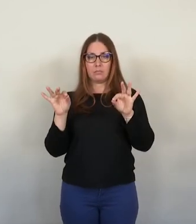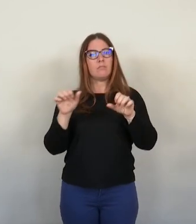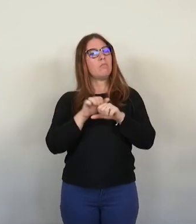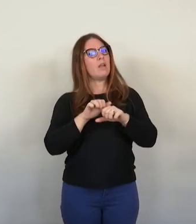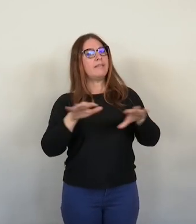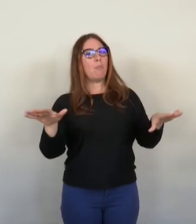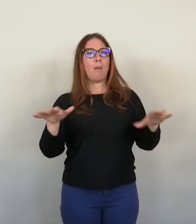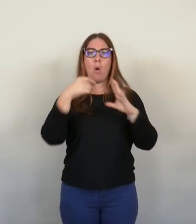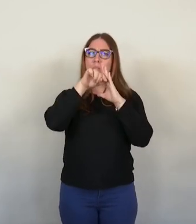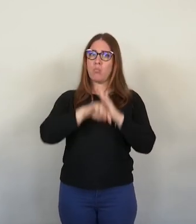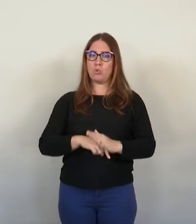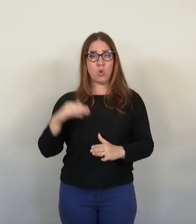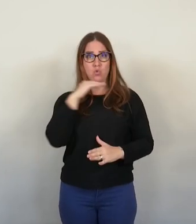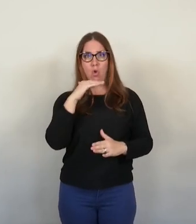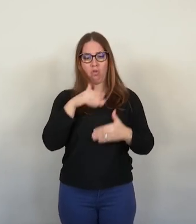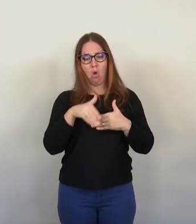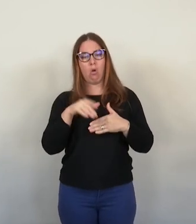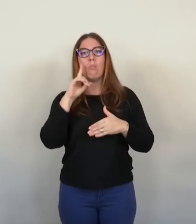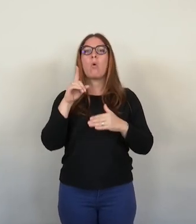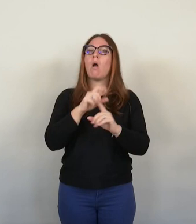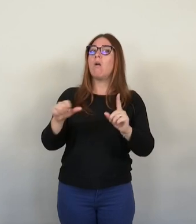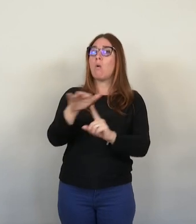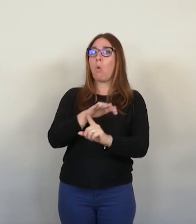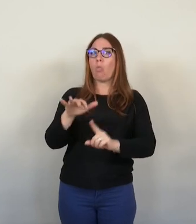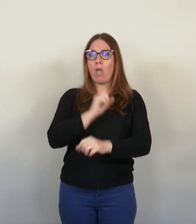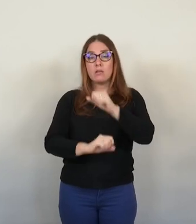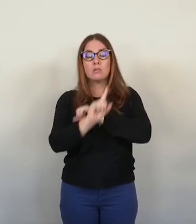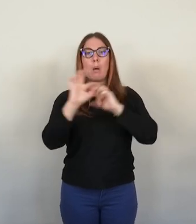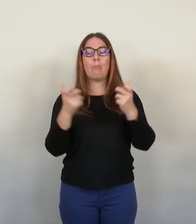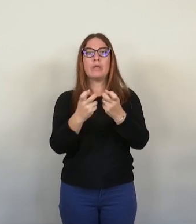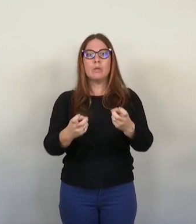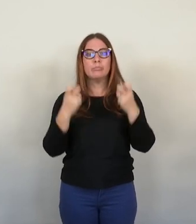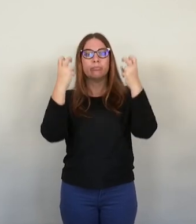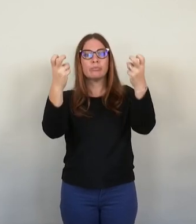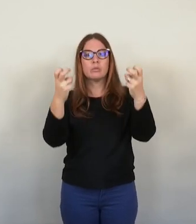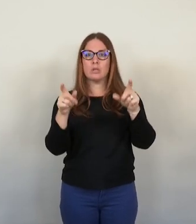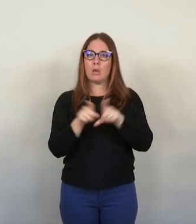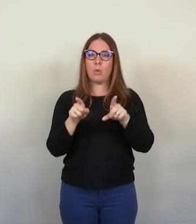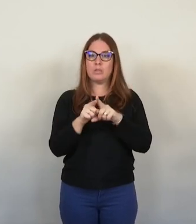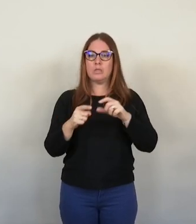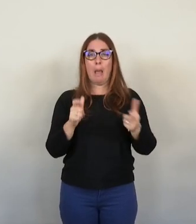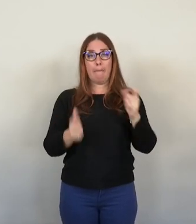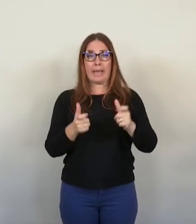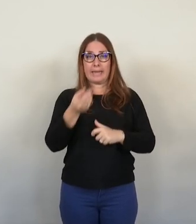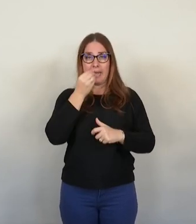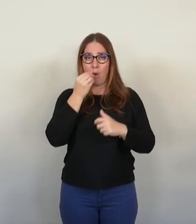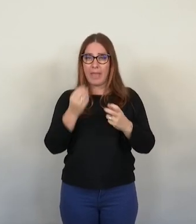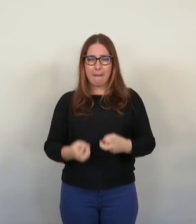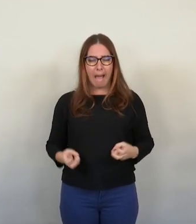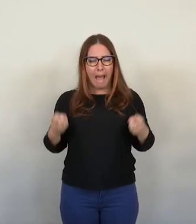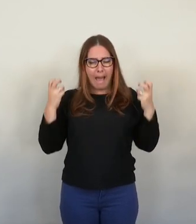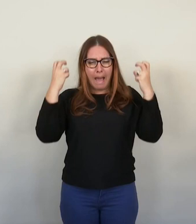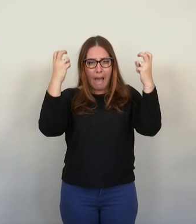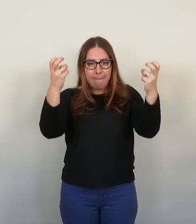certaines mesures s'avère urgent du fait du contexte manifeste d'inflation et de hausse drastique de la précarité alimentaire le projet